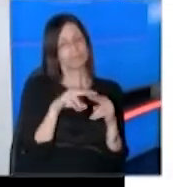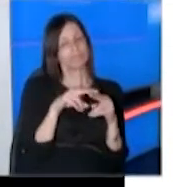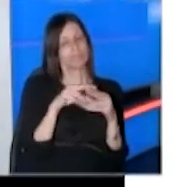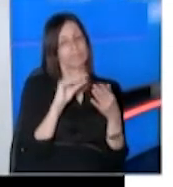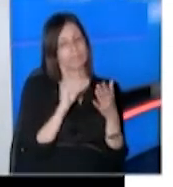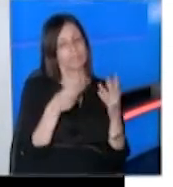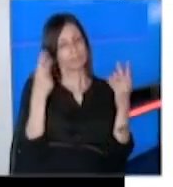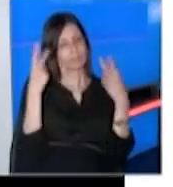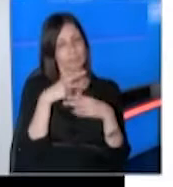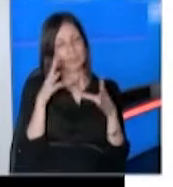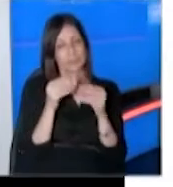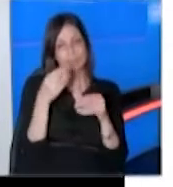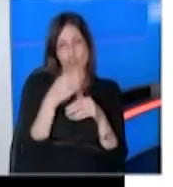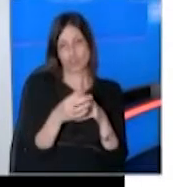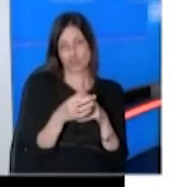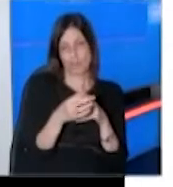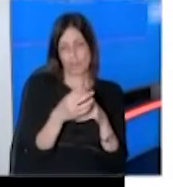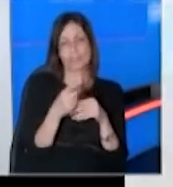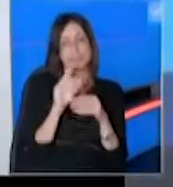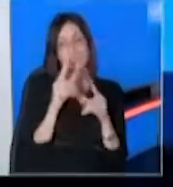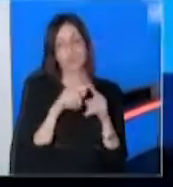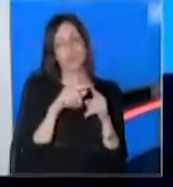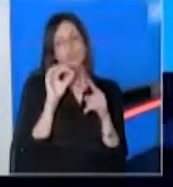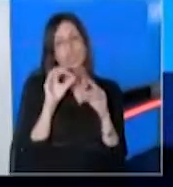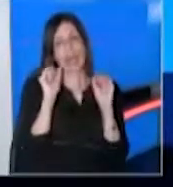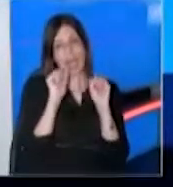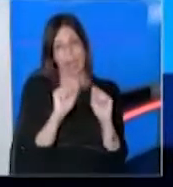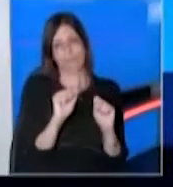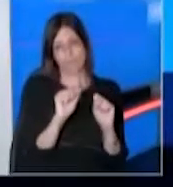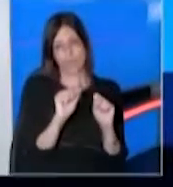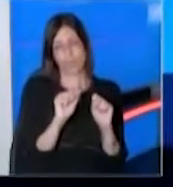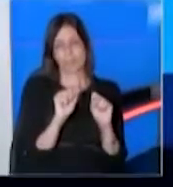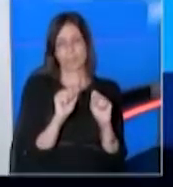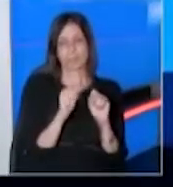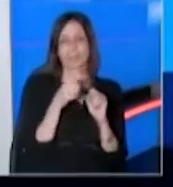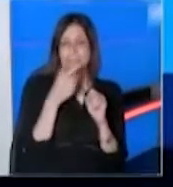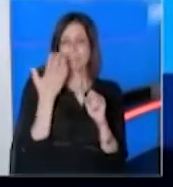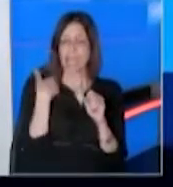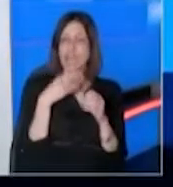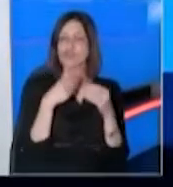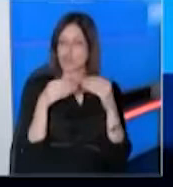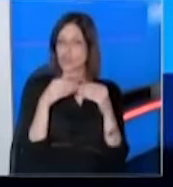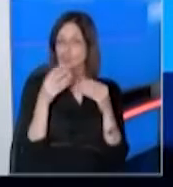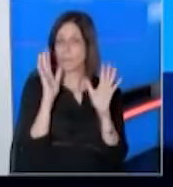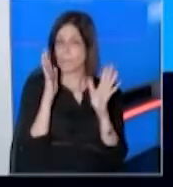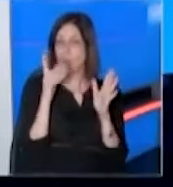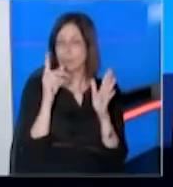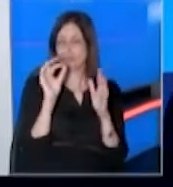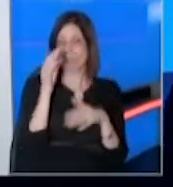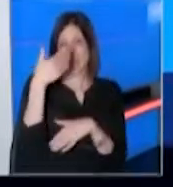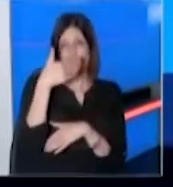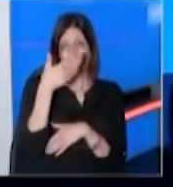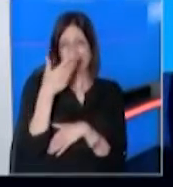חוזה עם היישוב הספציפי. סוג של ערבות, במאמר מוסגר נגיד, שזה היה גם שימושי מאוד